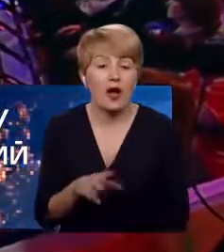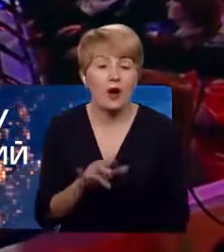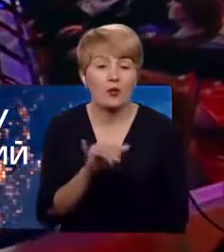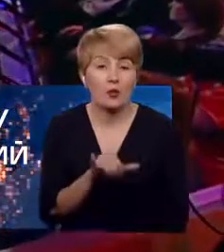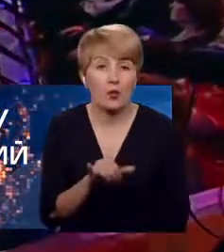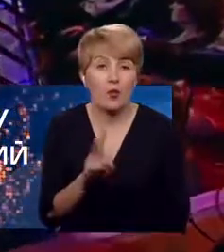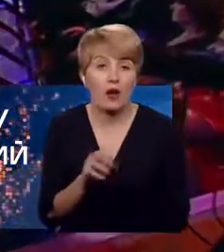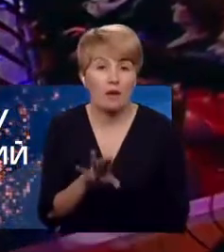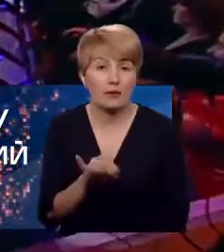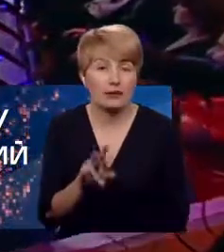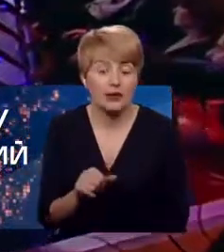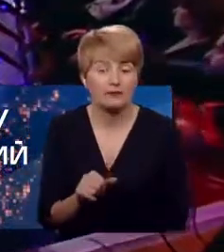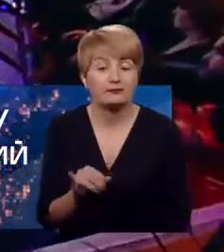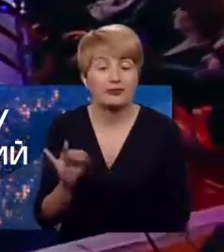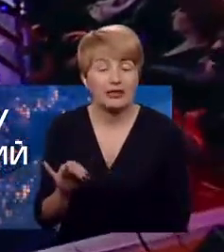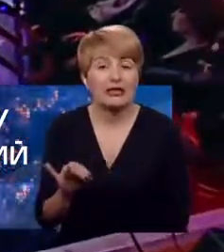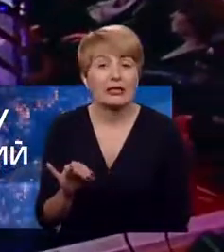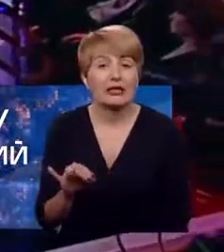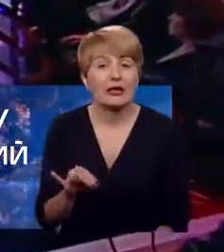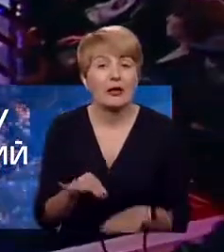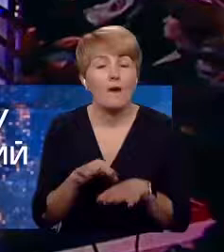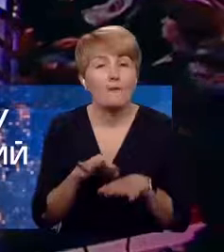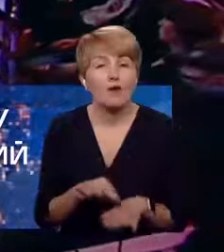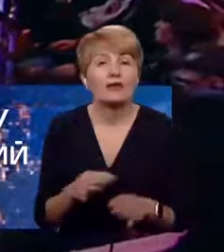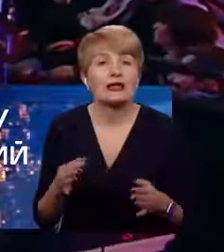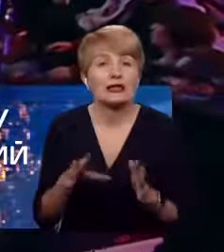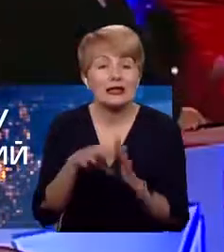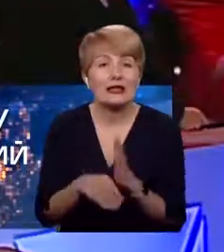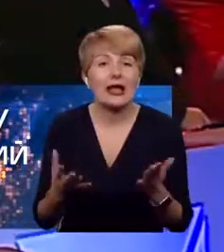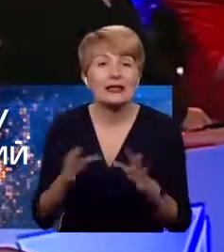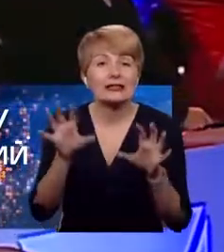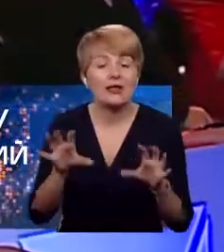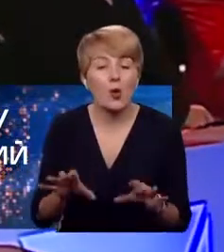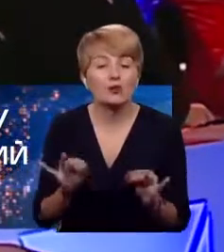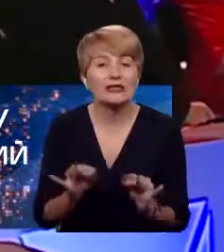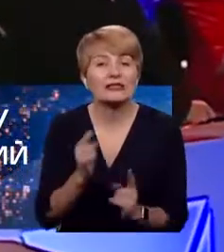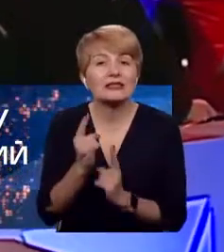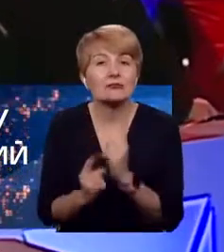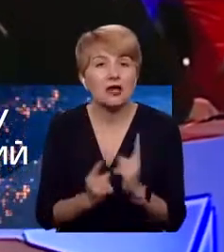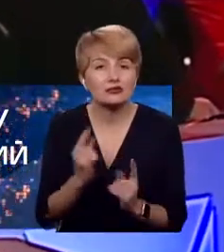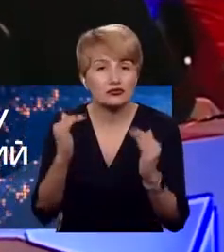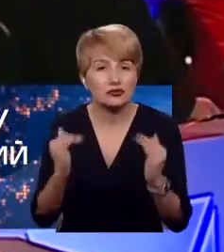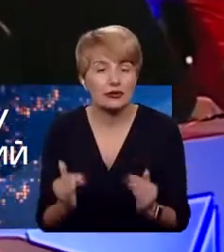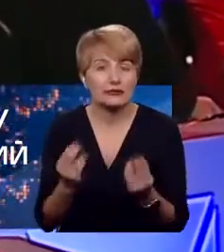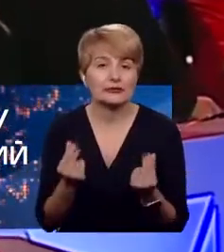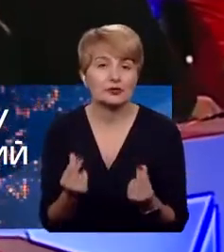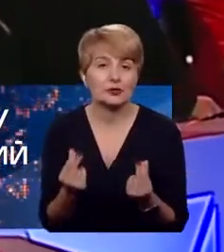по варіанту Капліна, і провели якийсь закон і зменшили ціну.